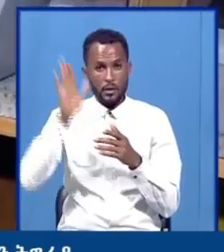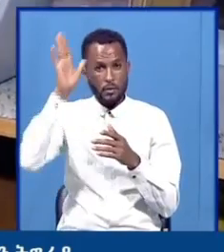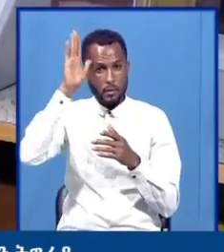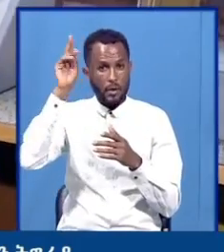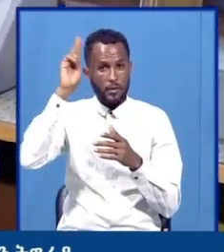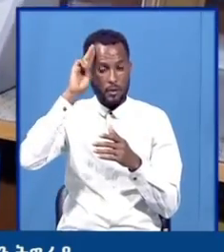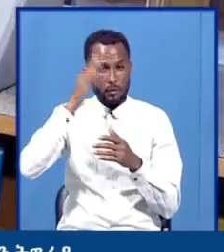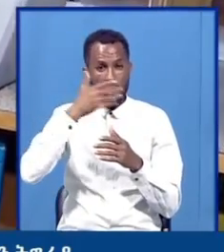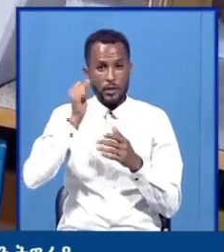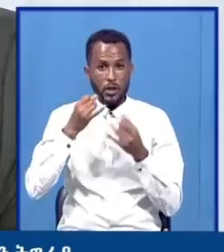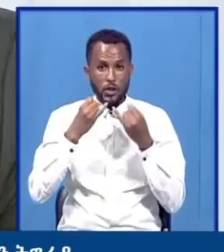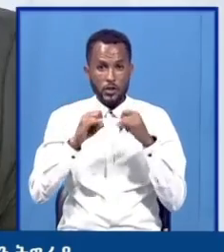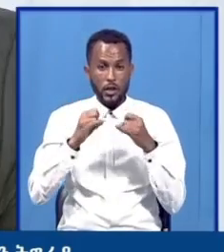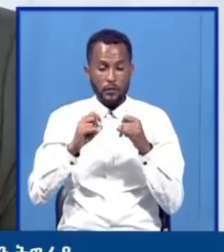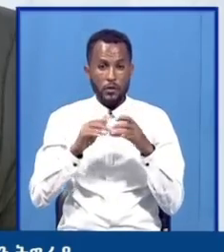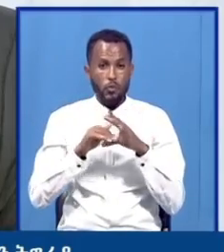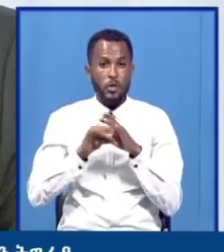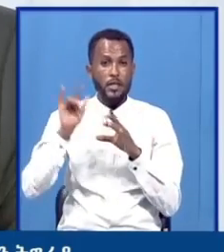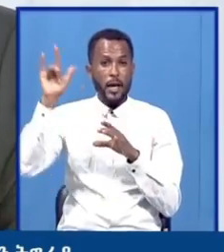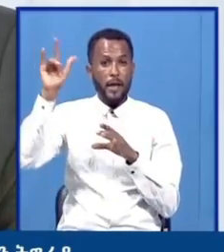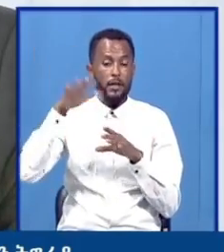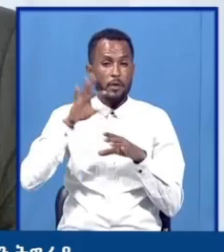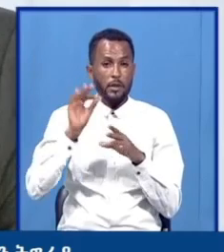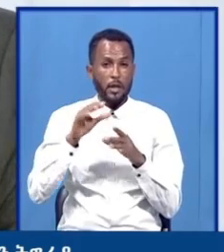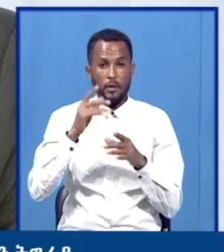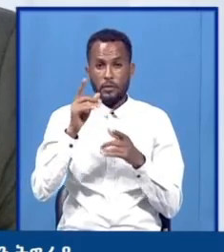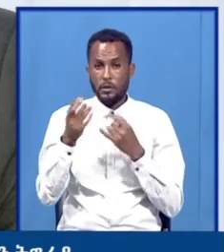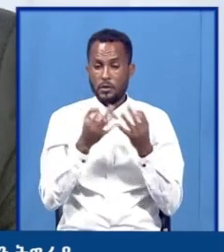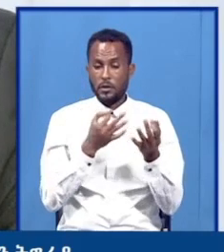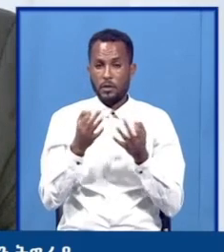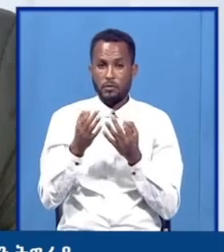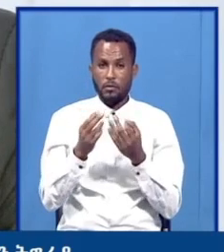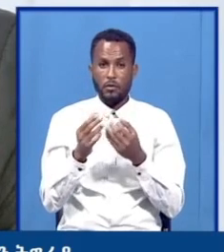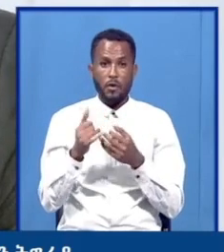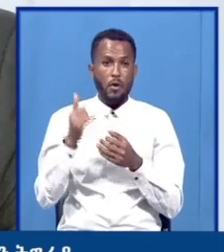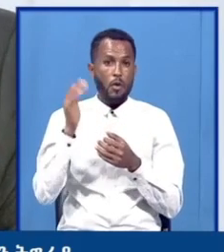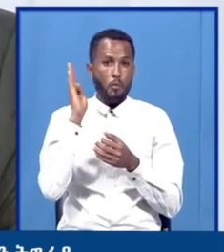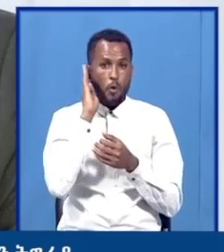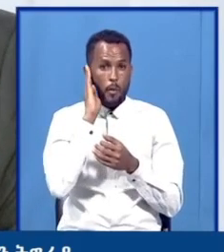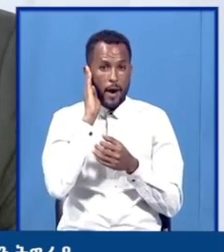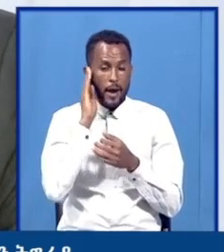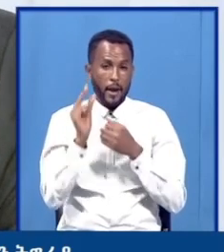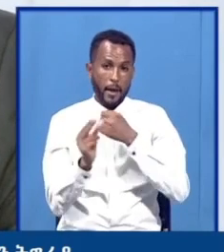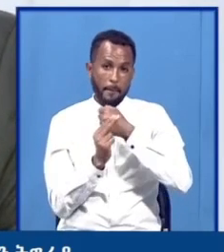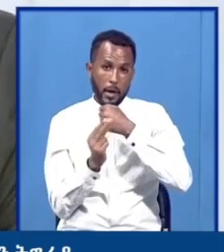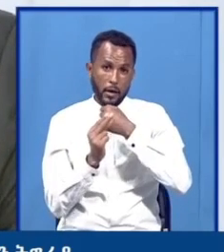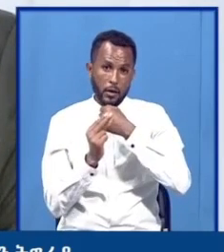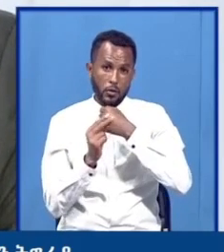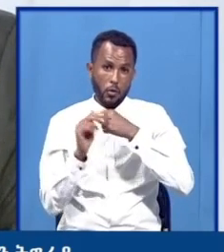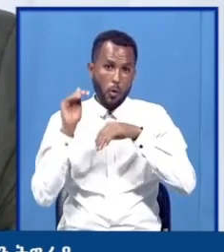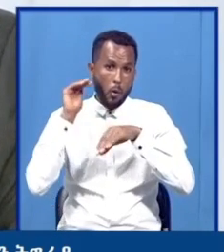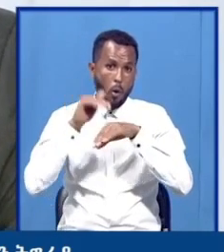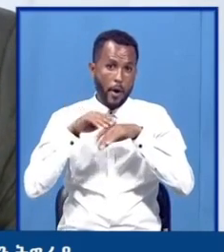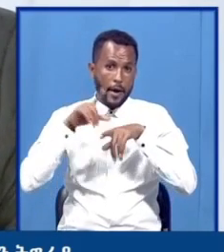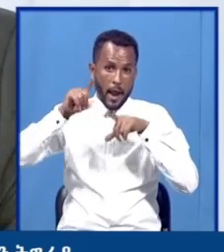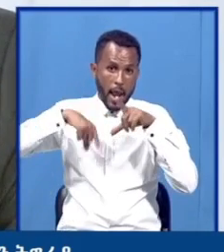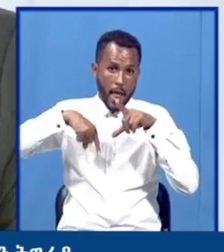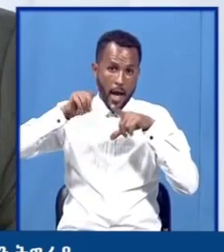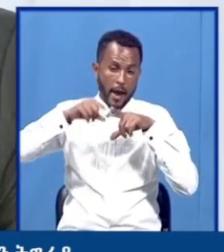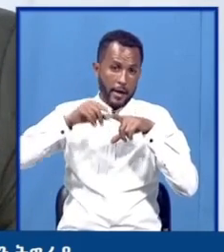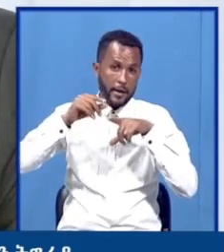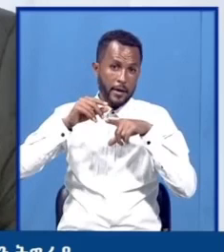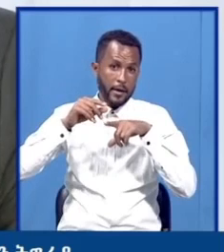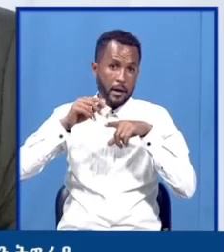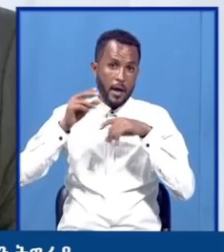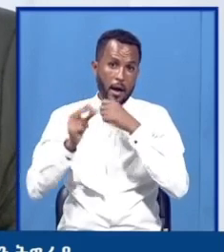ሸርፍ ወጻኢን ምርካብ ይስራሕ ምህላውን ገሊጾም ሞባይል ባንኪንግ አለ ሃላይ ኦንላይን ባንኪንግ አለ